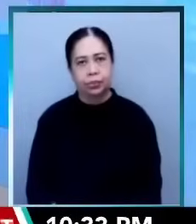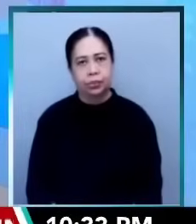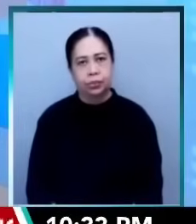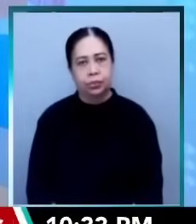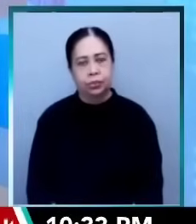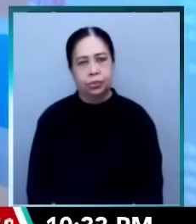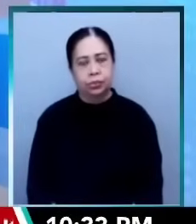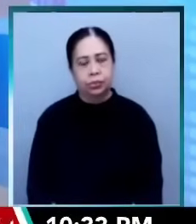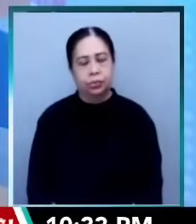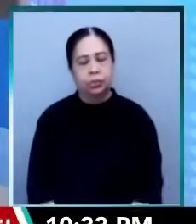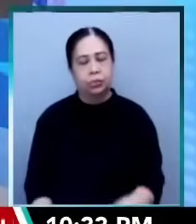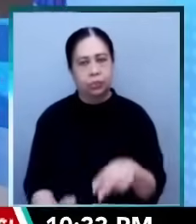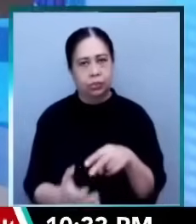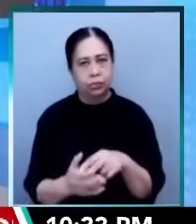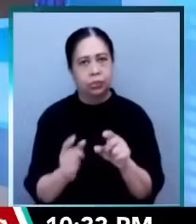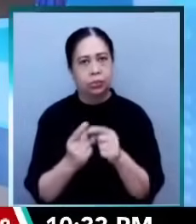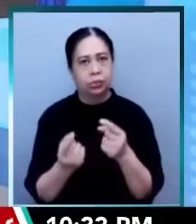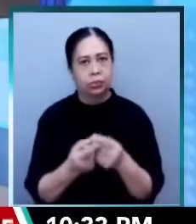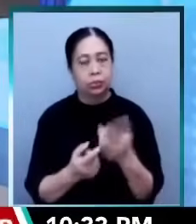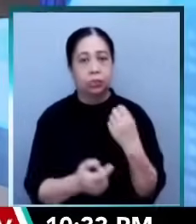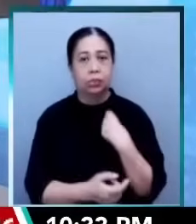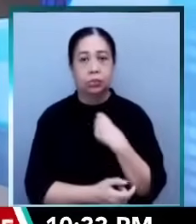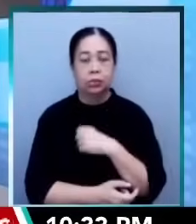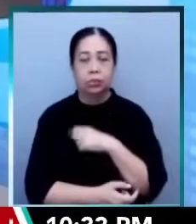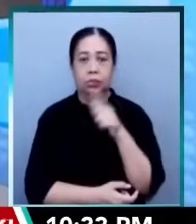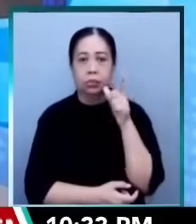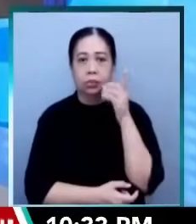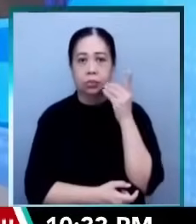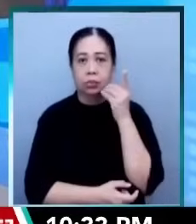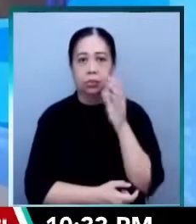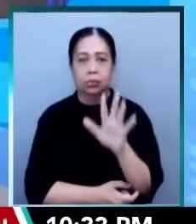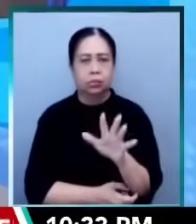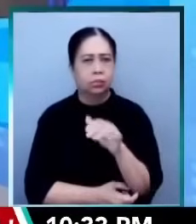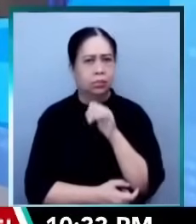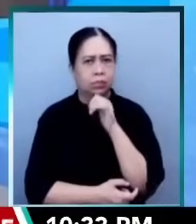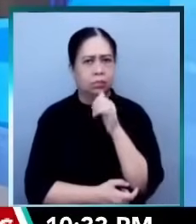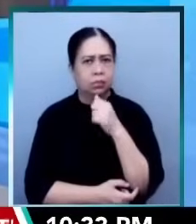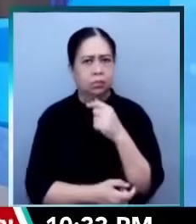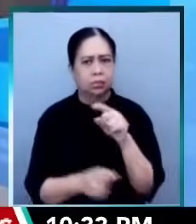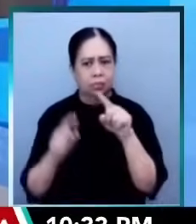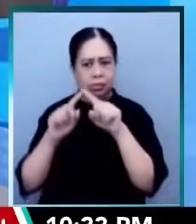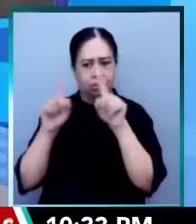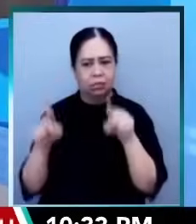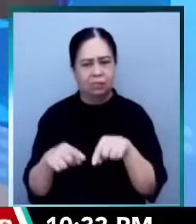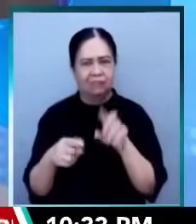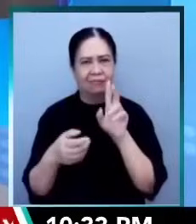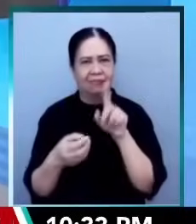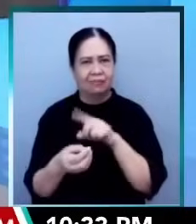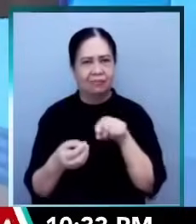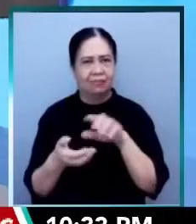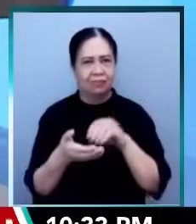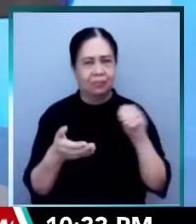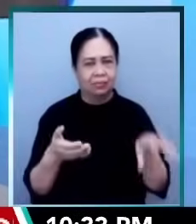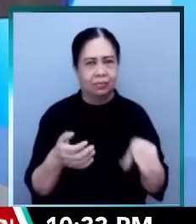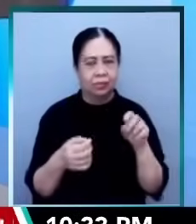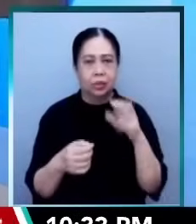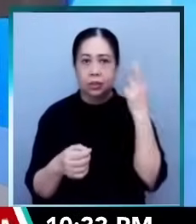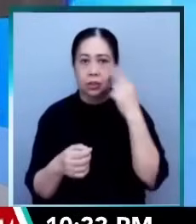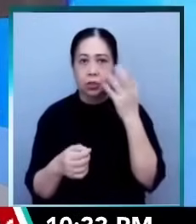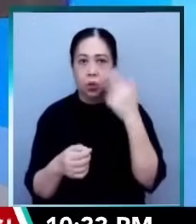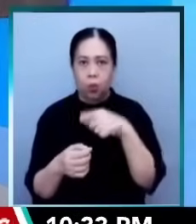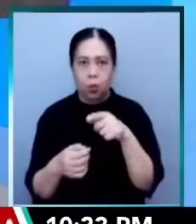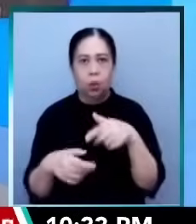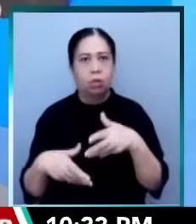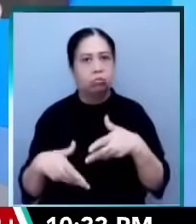Nanindigan ng kampo ni dating Senador Laila De Lima na hindi ang pagbawi ng testimonya ng ilang testigo ang dahilan ng kanyang pagpapalaya